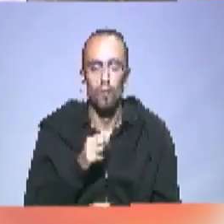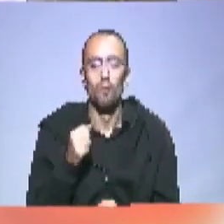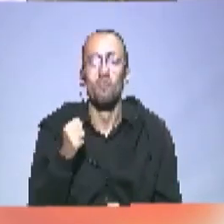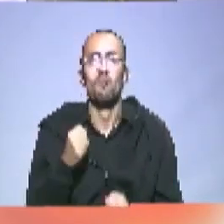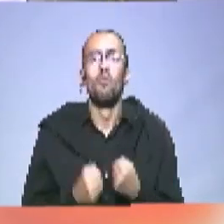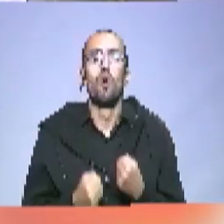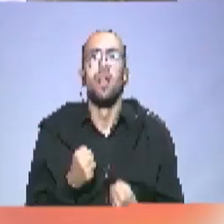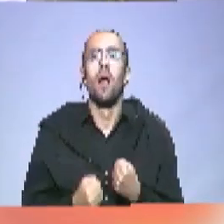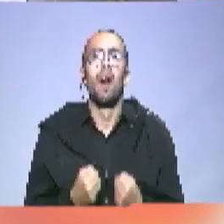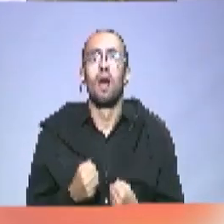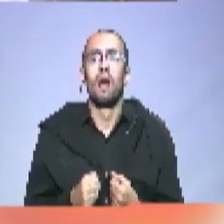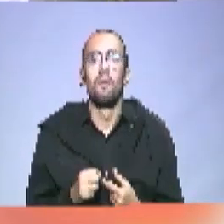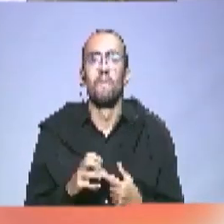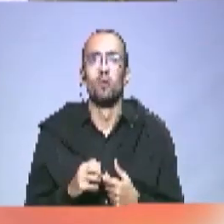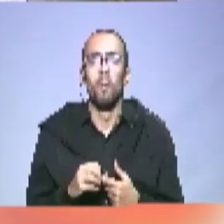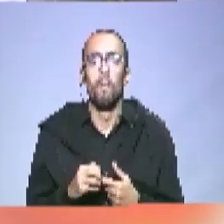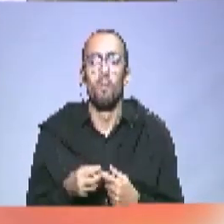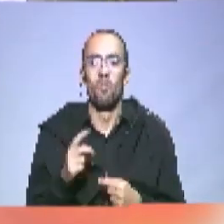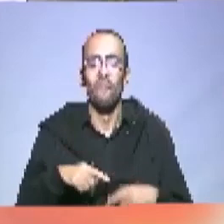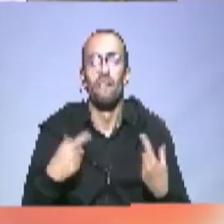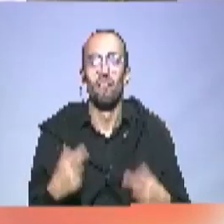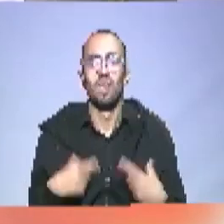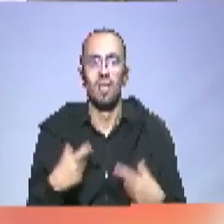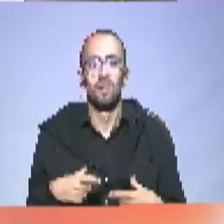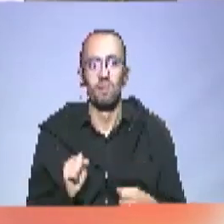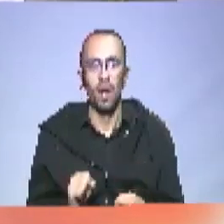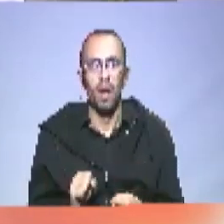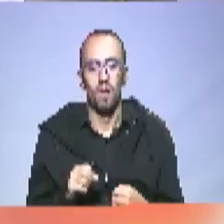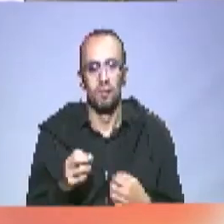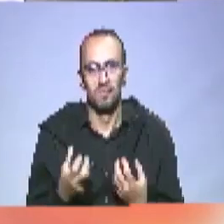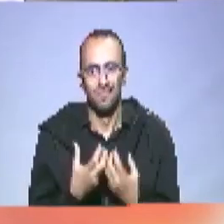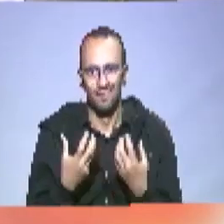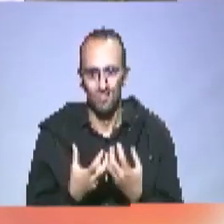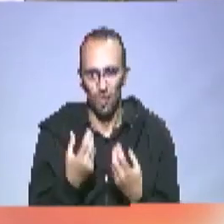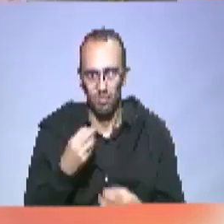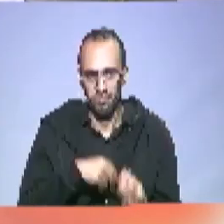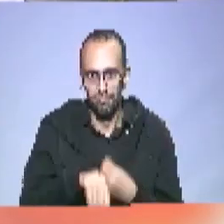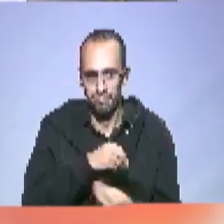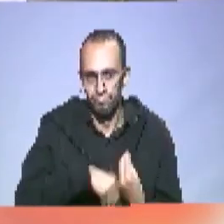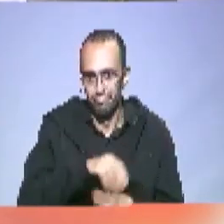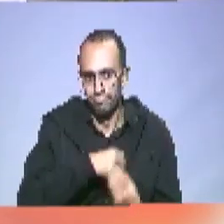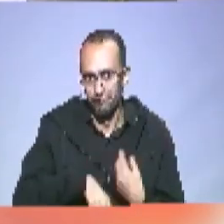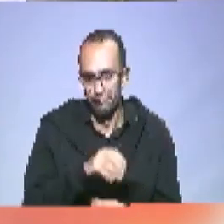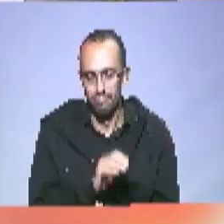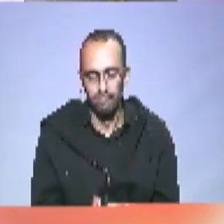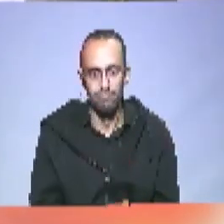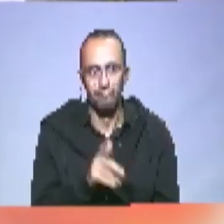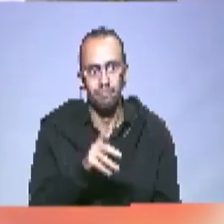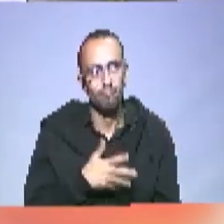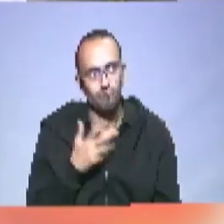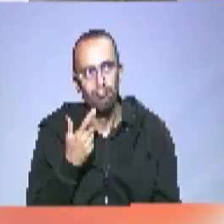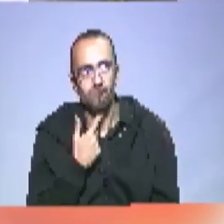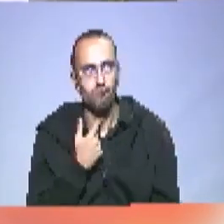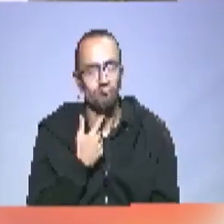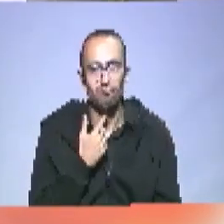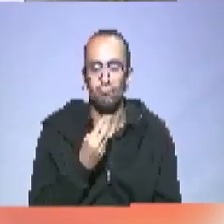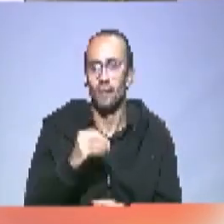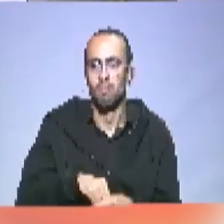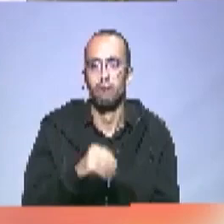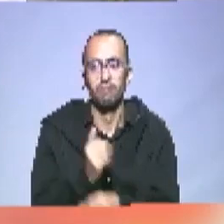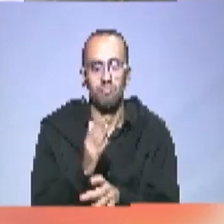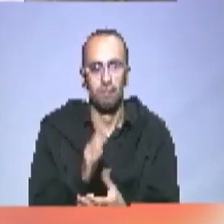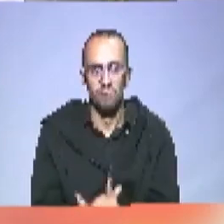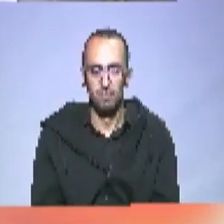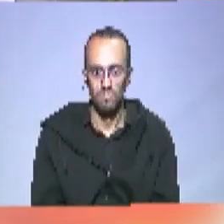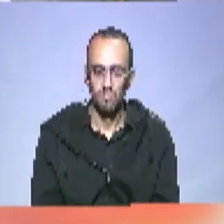الملوخية بالمشروم، وفطيرة الخضار بقى بالمشروم، بكل بقى الحاجات اللي حضراتكم عايزين تحطوها. عملنا الفطيرة